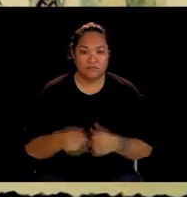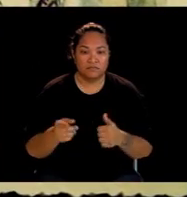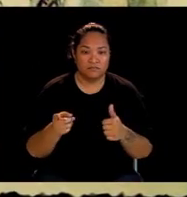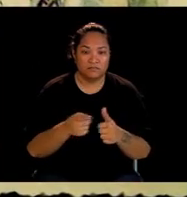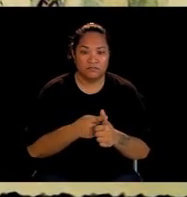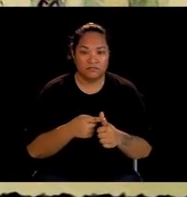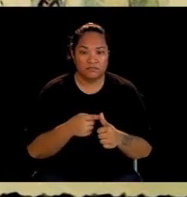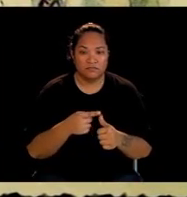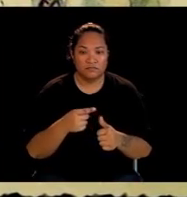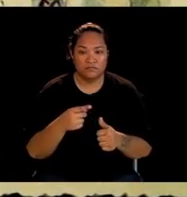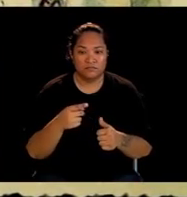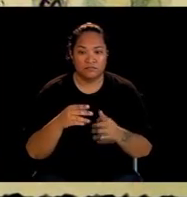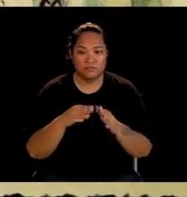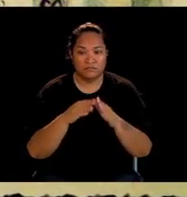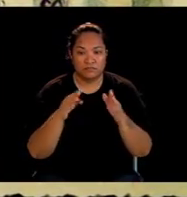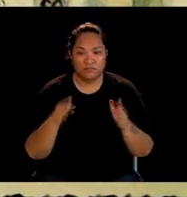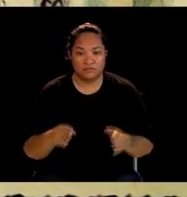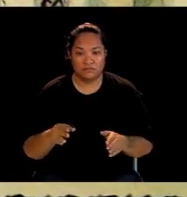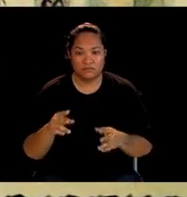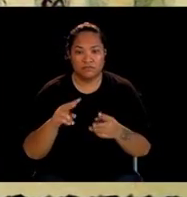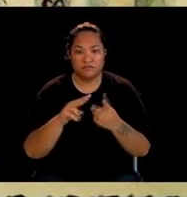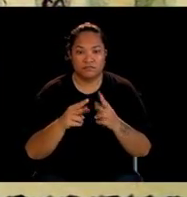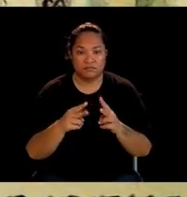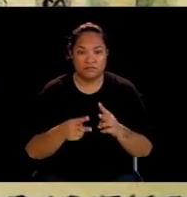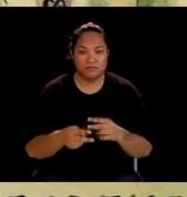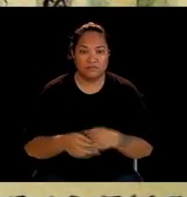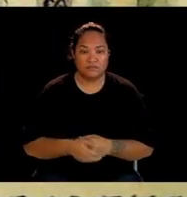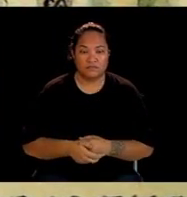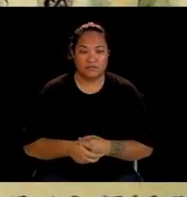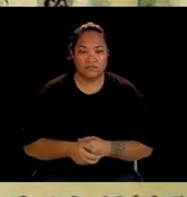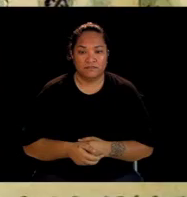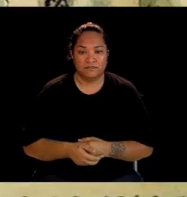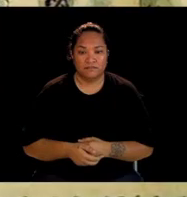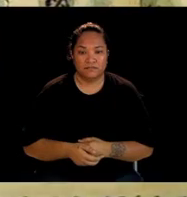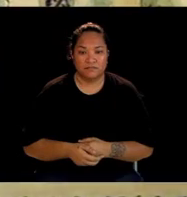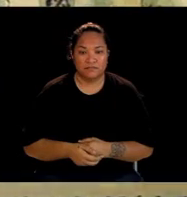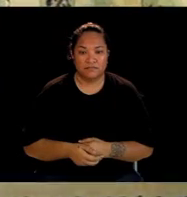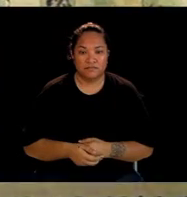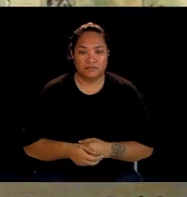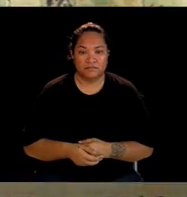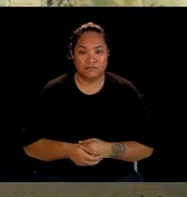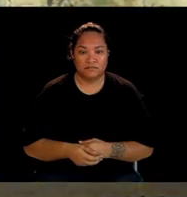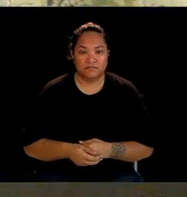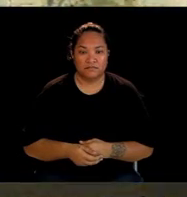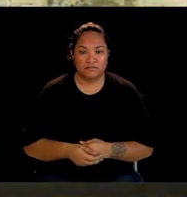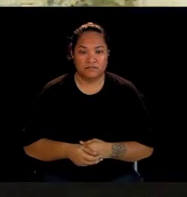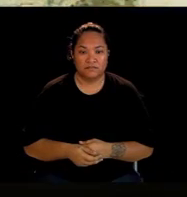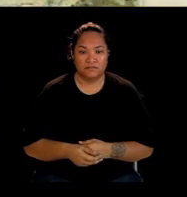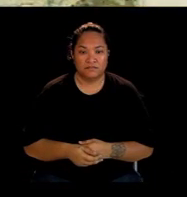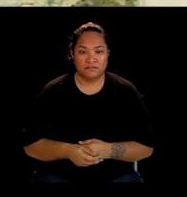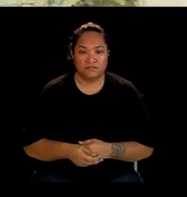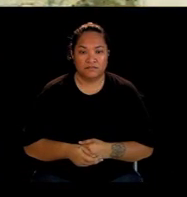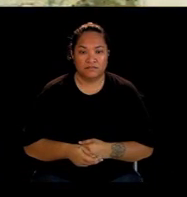Finet nina ihaligin guma gi igima siha gi isengsong siha.